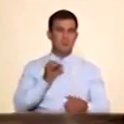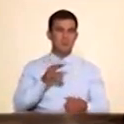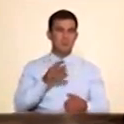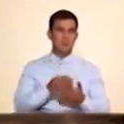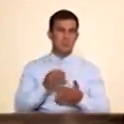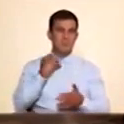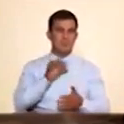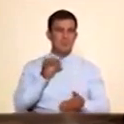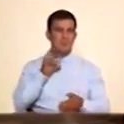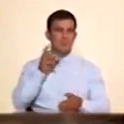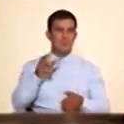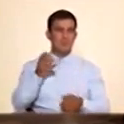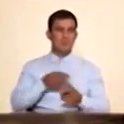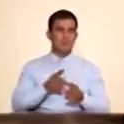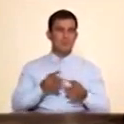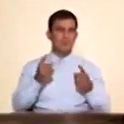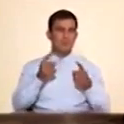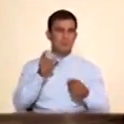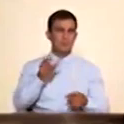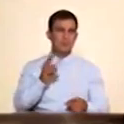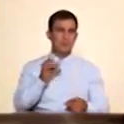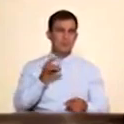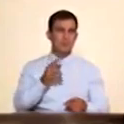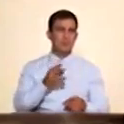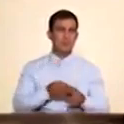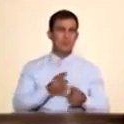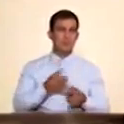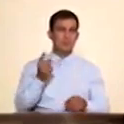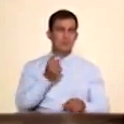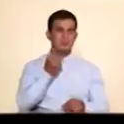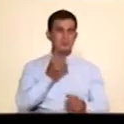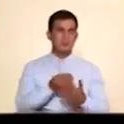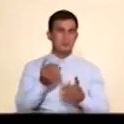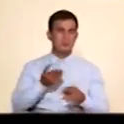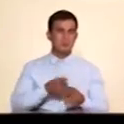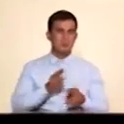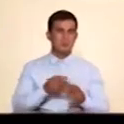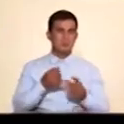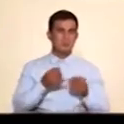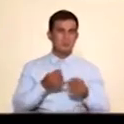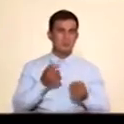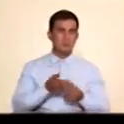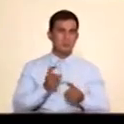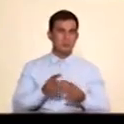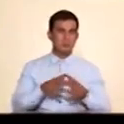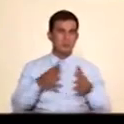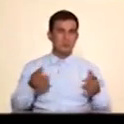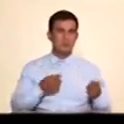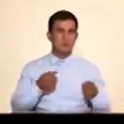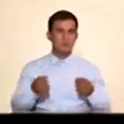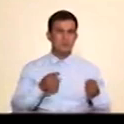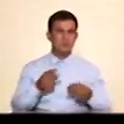Aynan G'arbiy Yevropadagi feodal davlatlardan birinchilardan bo'lib yirik bir imperiya tuzishga muvaffaq